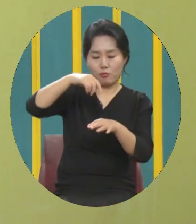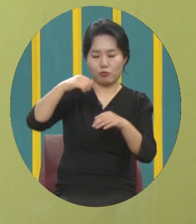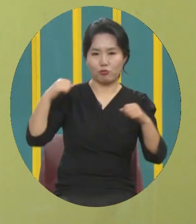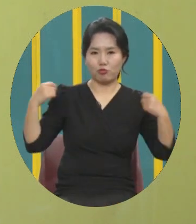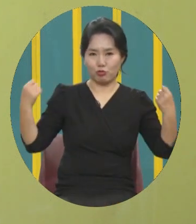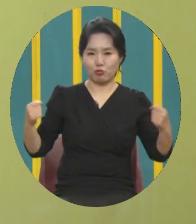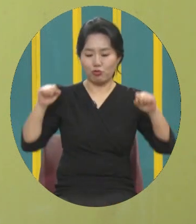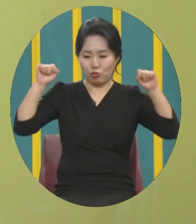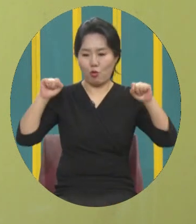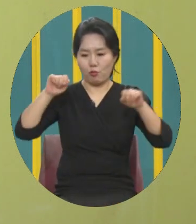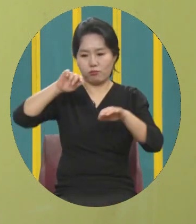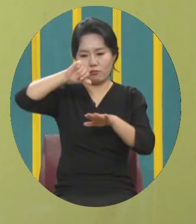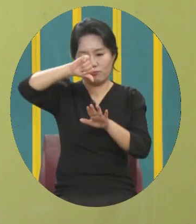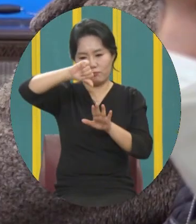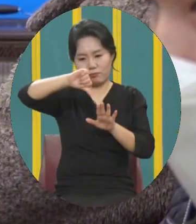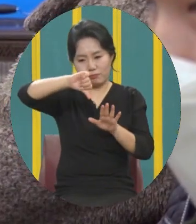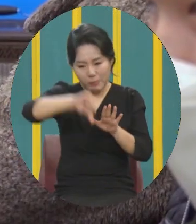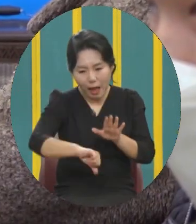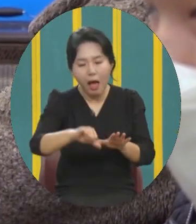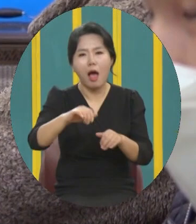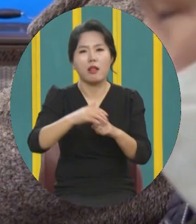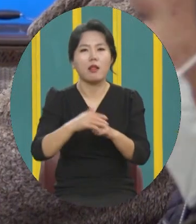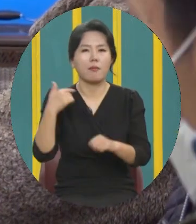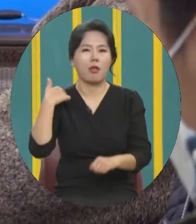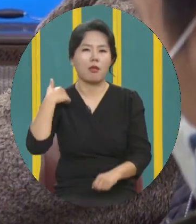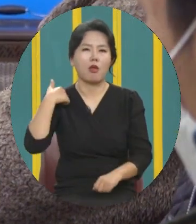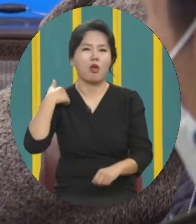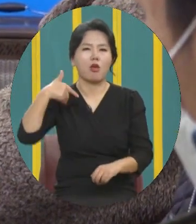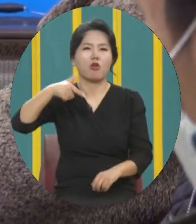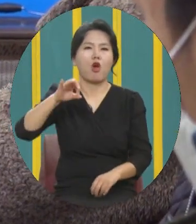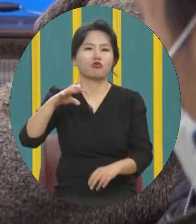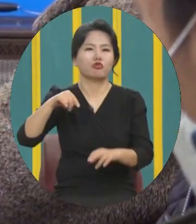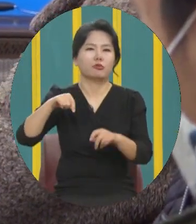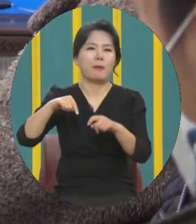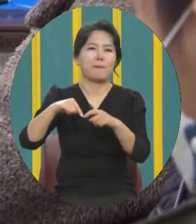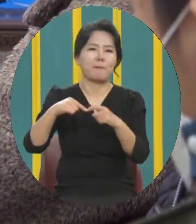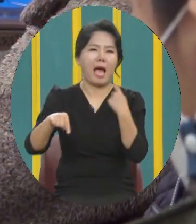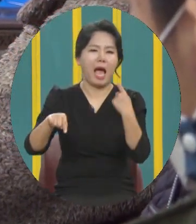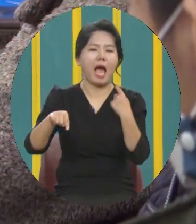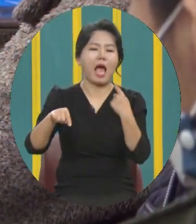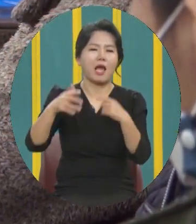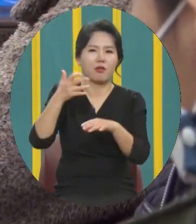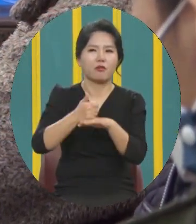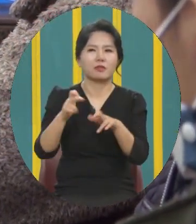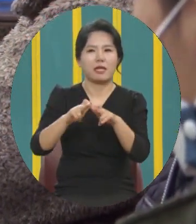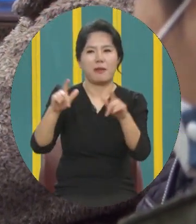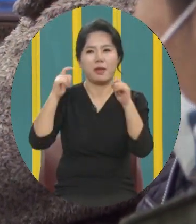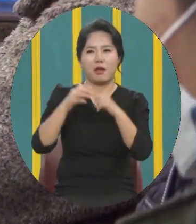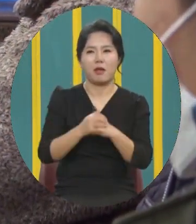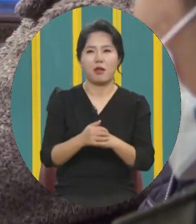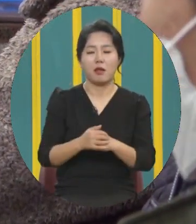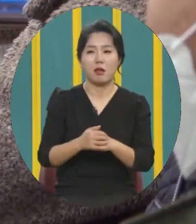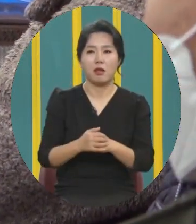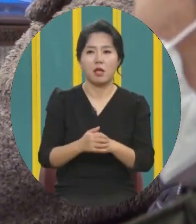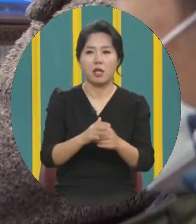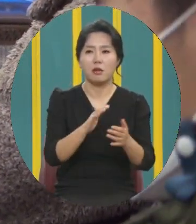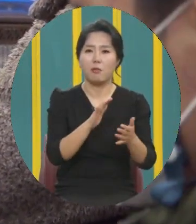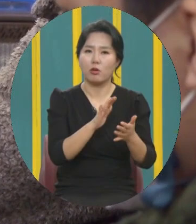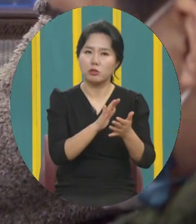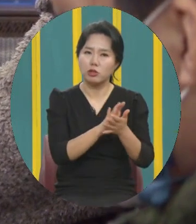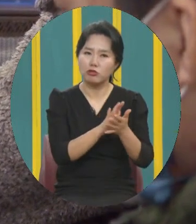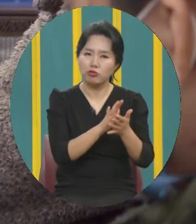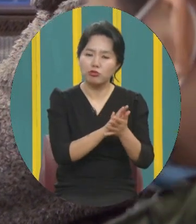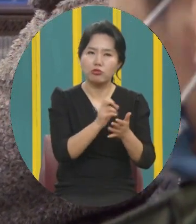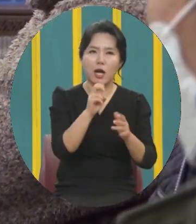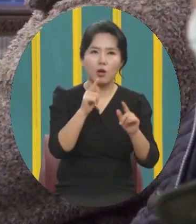타고 있습니다. 아니 친구들이 괴롭히거나 아니 선생님의 이제 언어 폭력이라든지 예를 들어서 그런 걸로